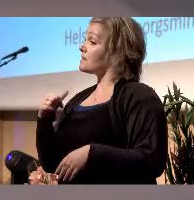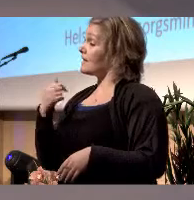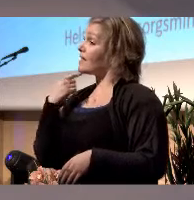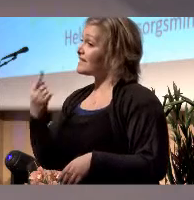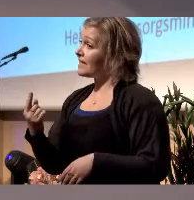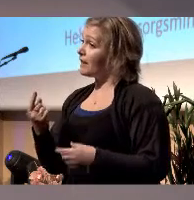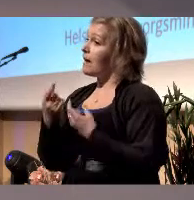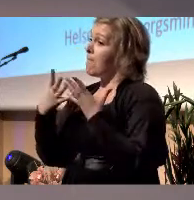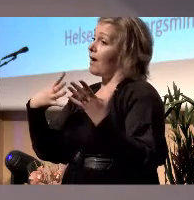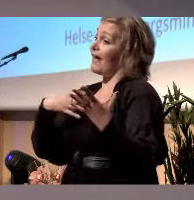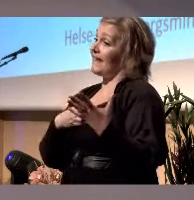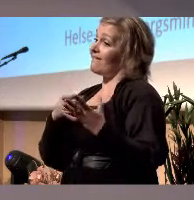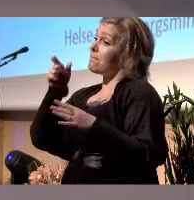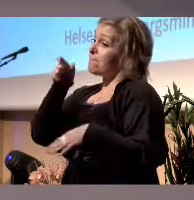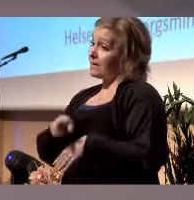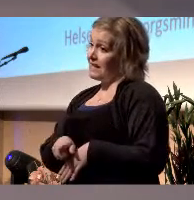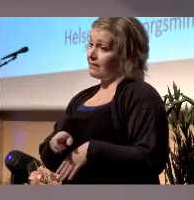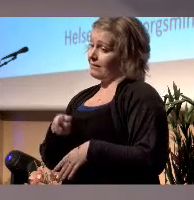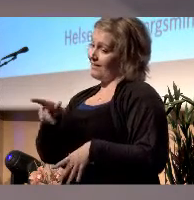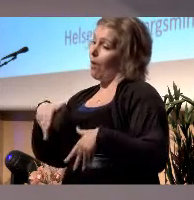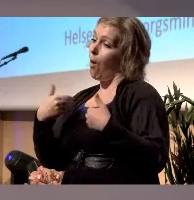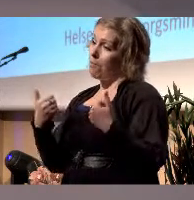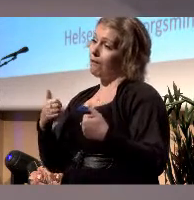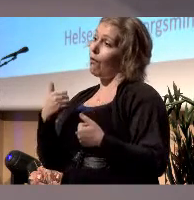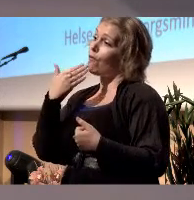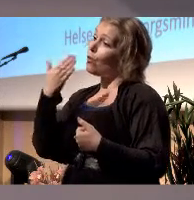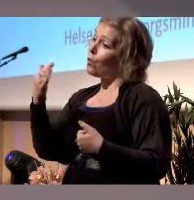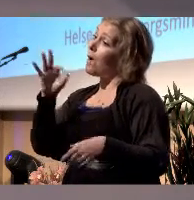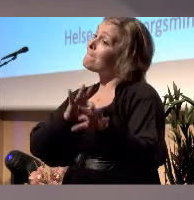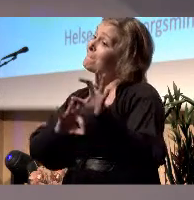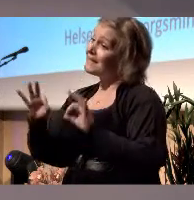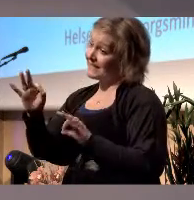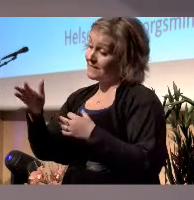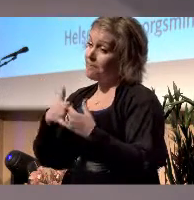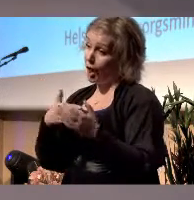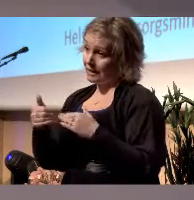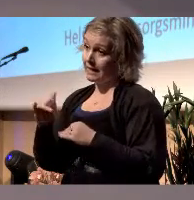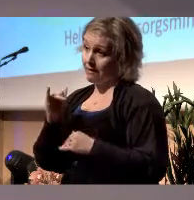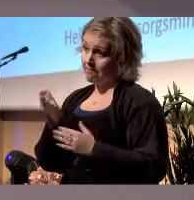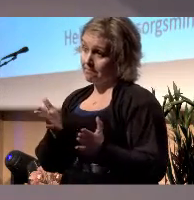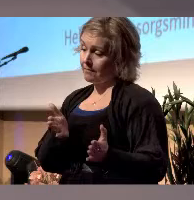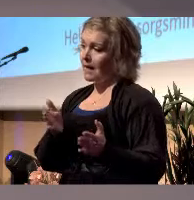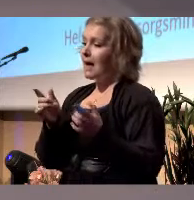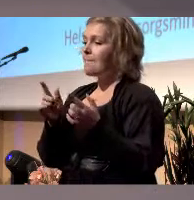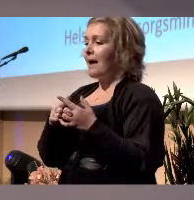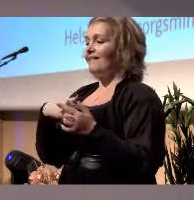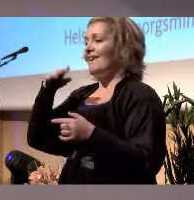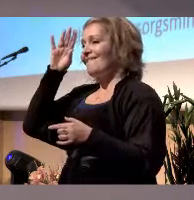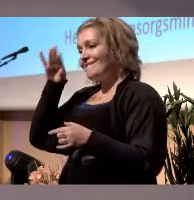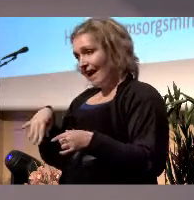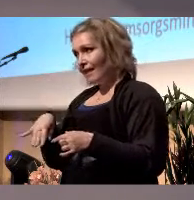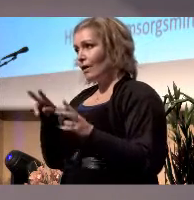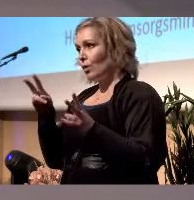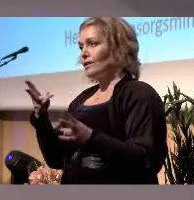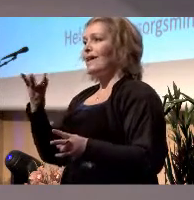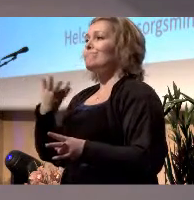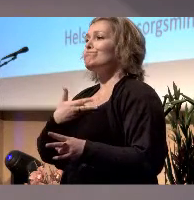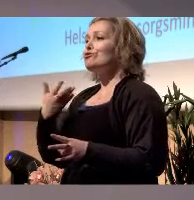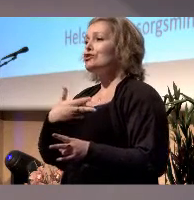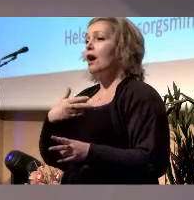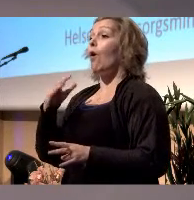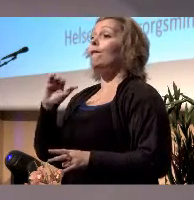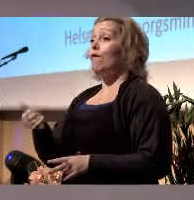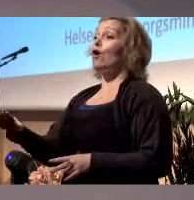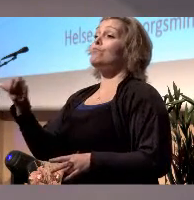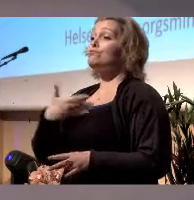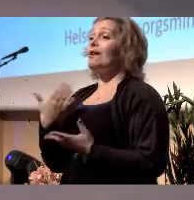at mange kreftpasienter opplever for god medisinsk behandling. Men vi vet at det mye og alt for